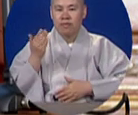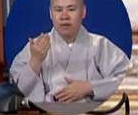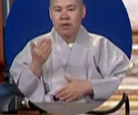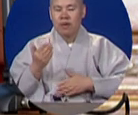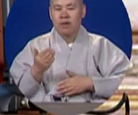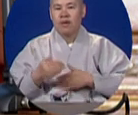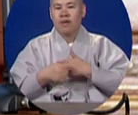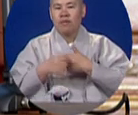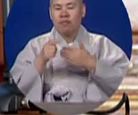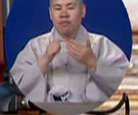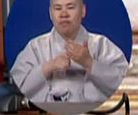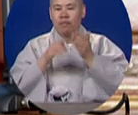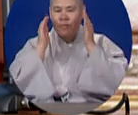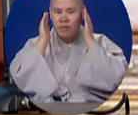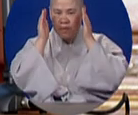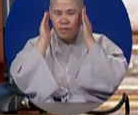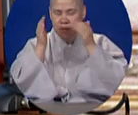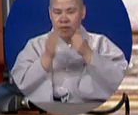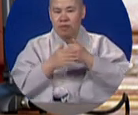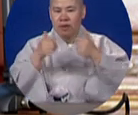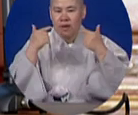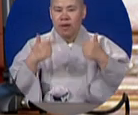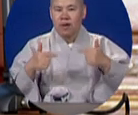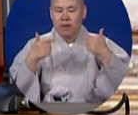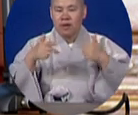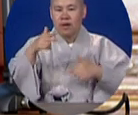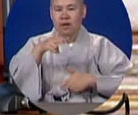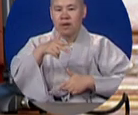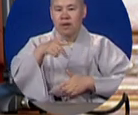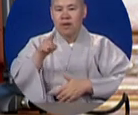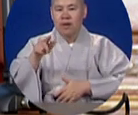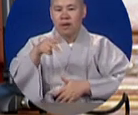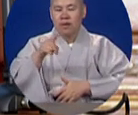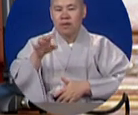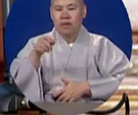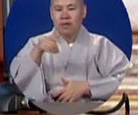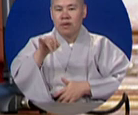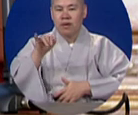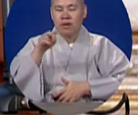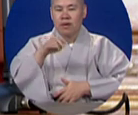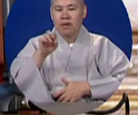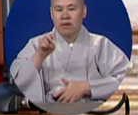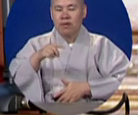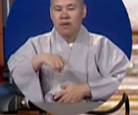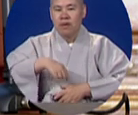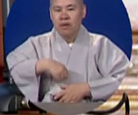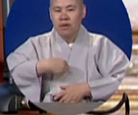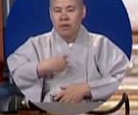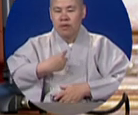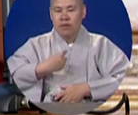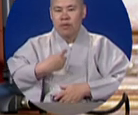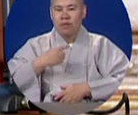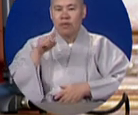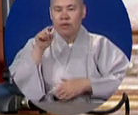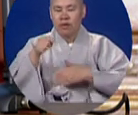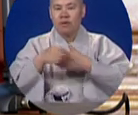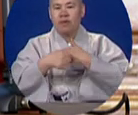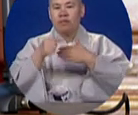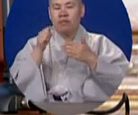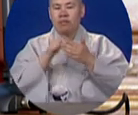늘 자정기심이라 스스로 그 마음을 말힌다 이랬거든요